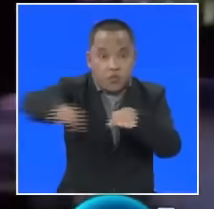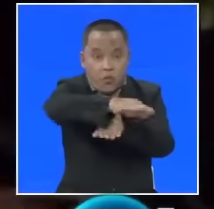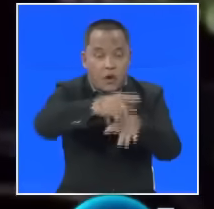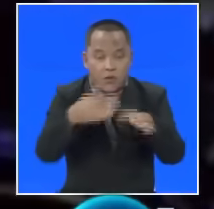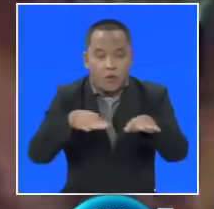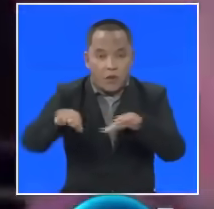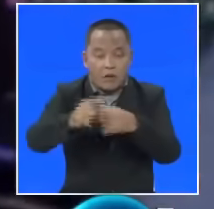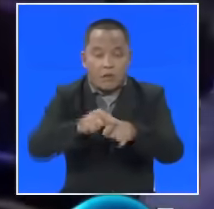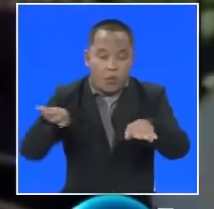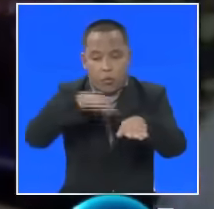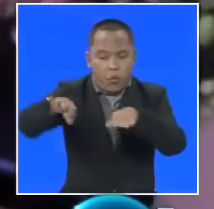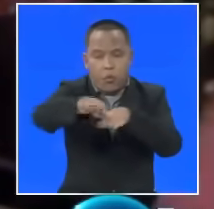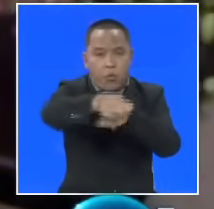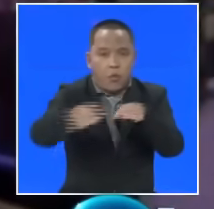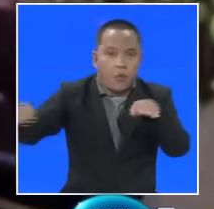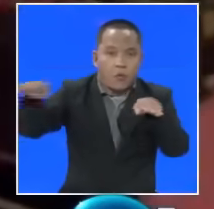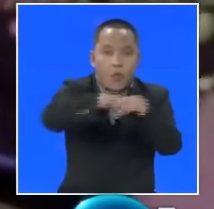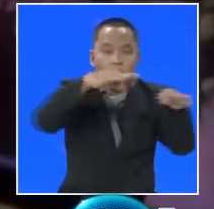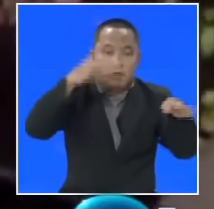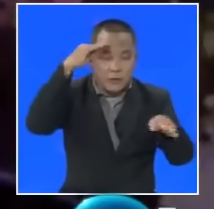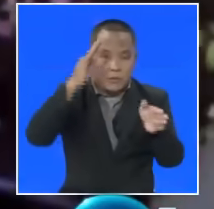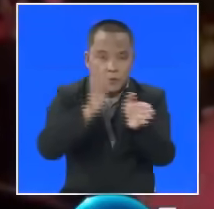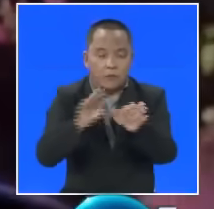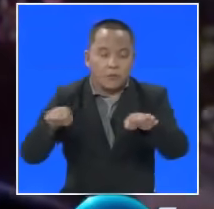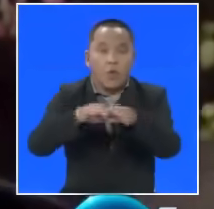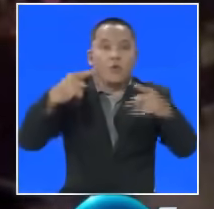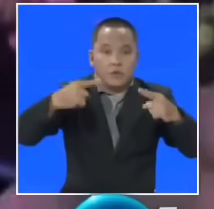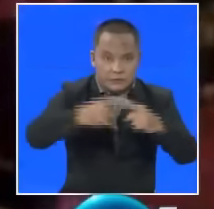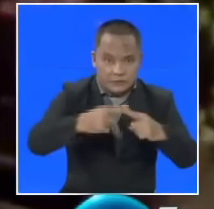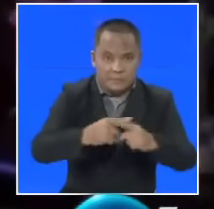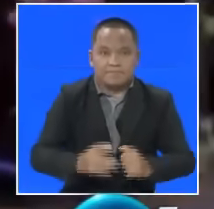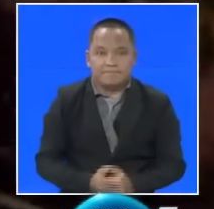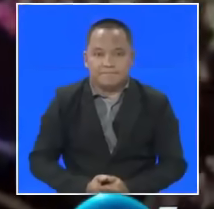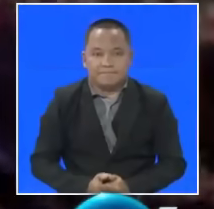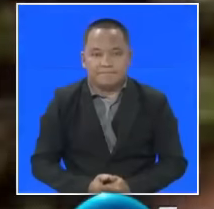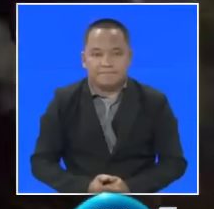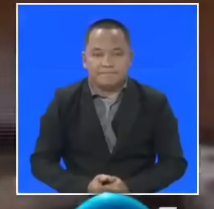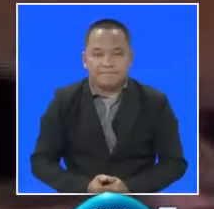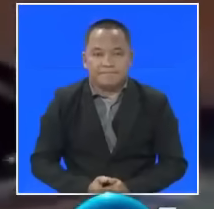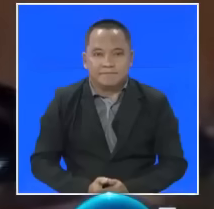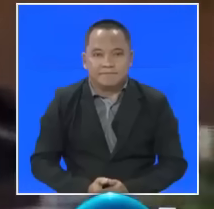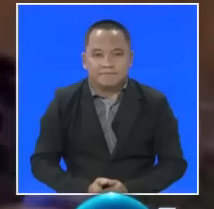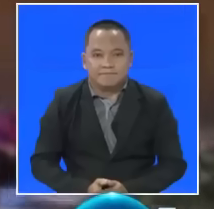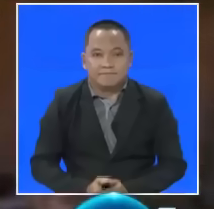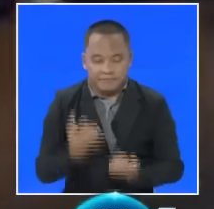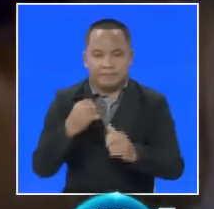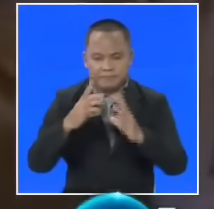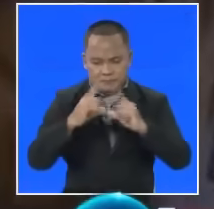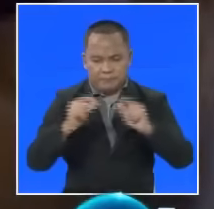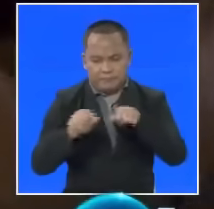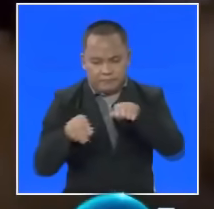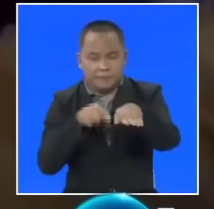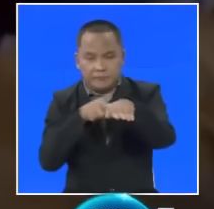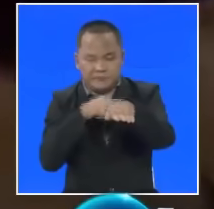หลังจากนั้นเสียหลักพุ่งชนรถของตำรวจจนมีผู้ได้รับบาดเจ็บดังกล่าวแล้วค่ะ รถเจ้าหน้าที่ตำรวจจะเลี้ยว ซ้ายมันจะมีแท็กซี่คันนึงขวางอัน